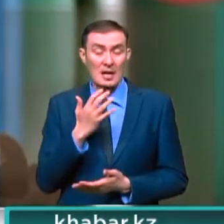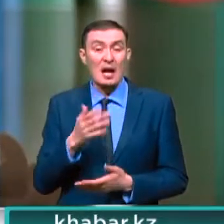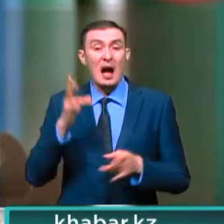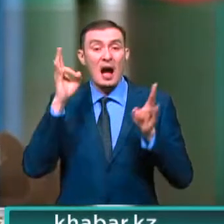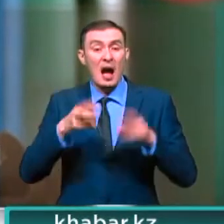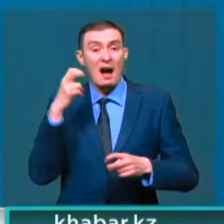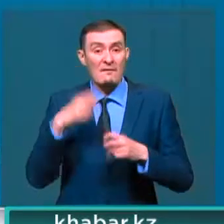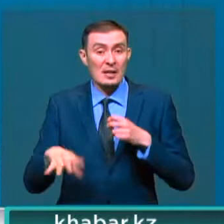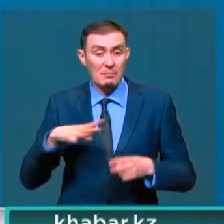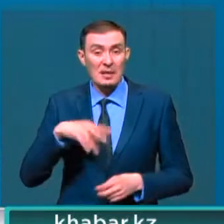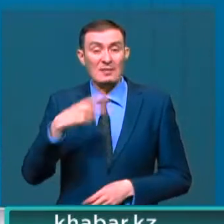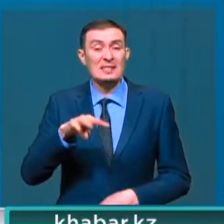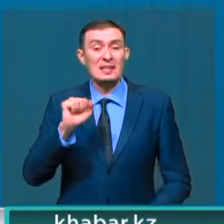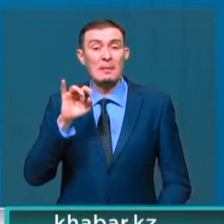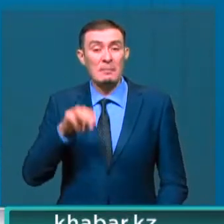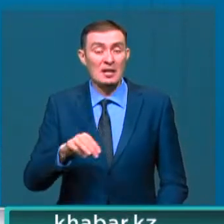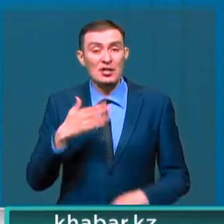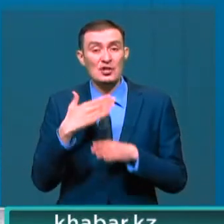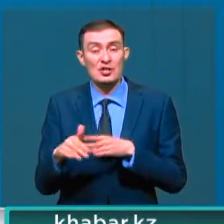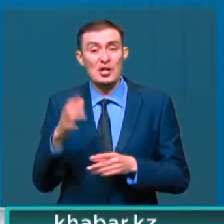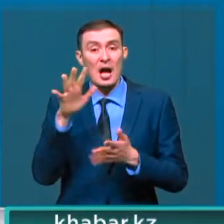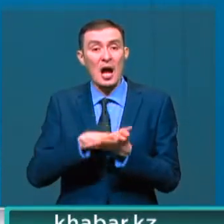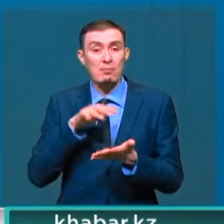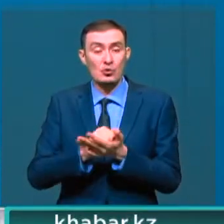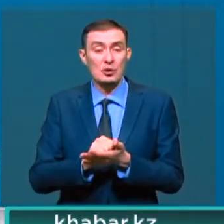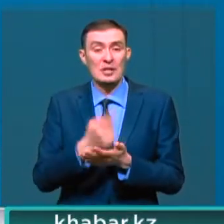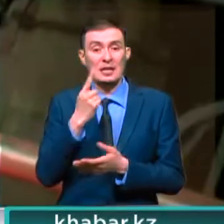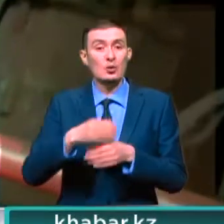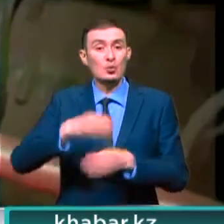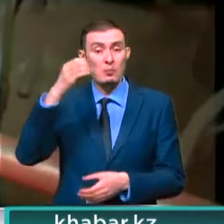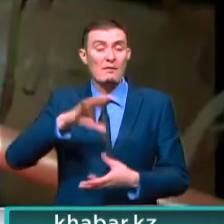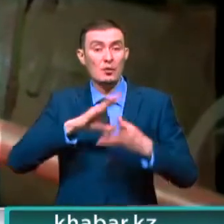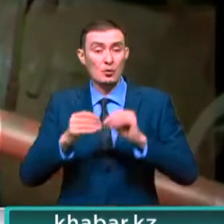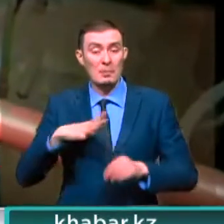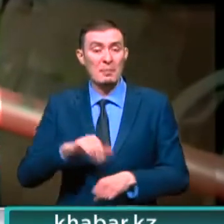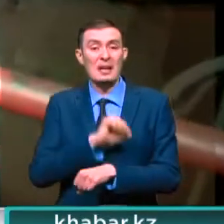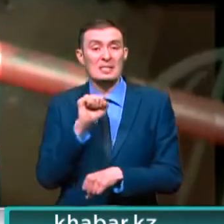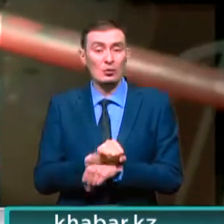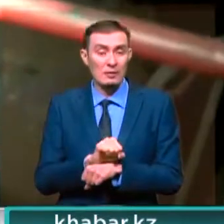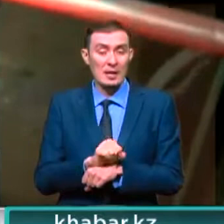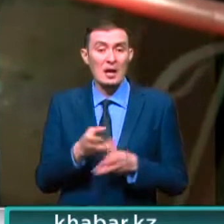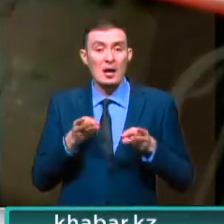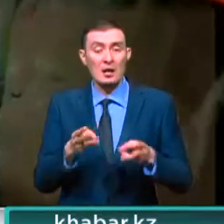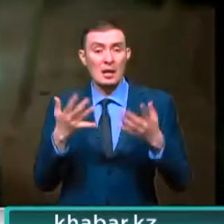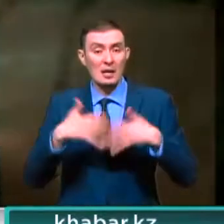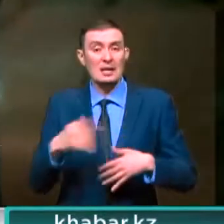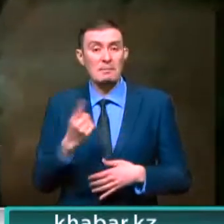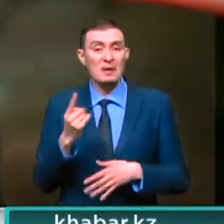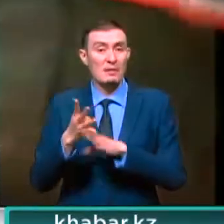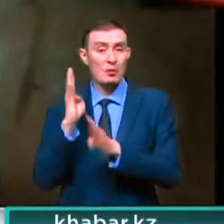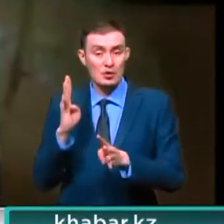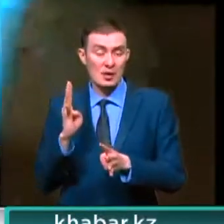авария на ТЭЦ произошла 20 марта. Частично обрушилась одна из 3 труб. В итоге были приостановлены котлоагрегаты первой